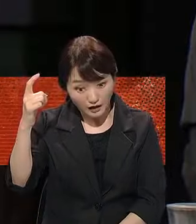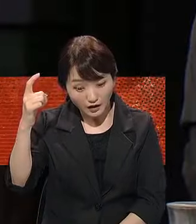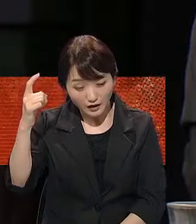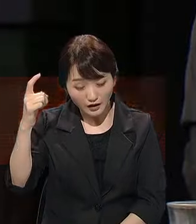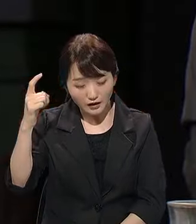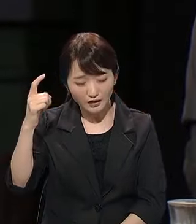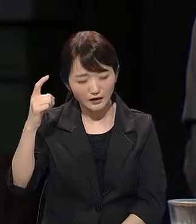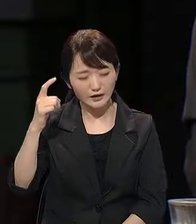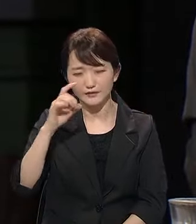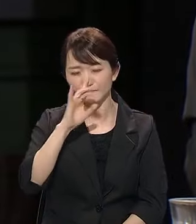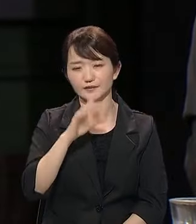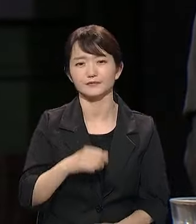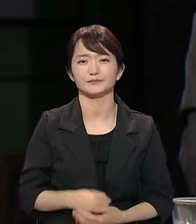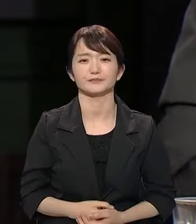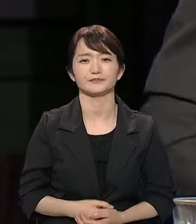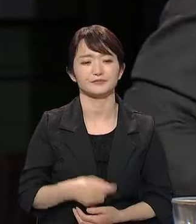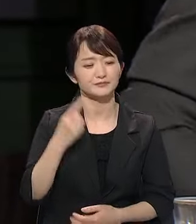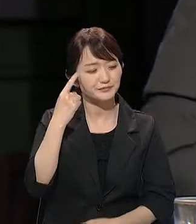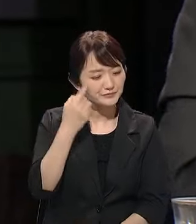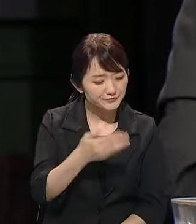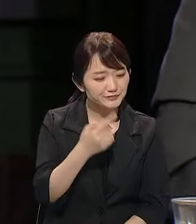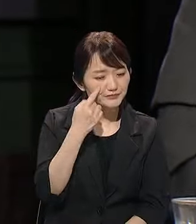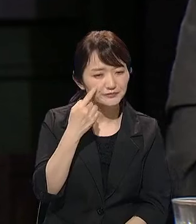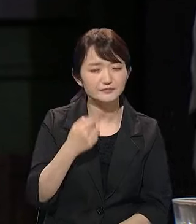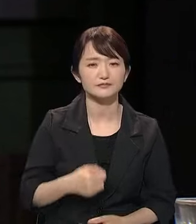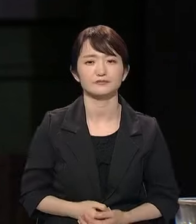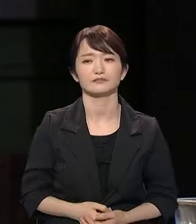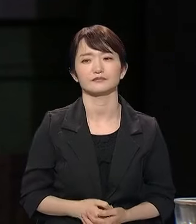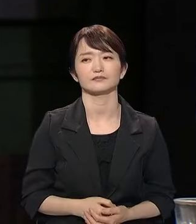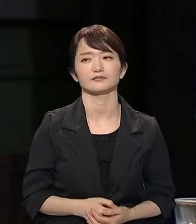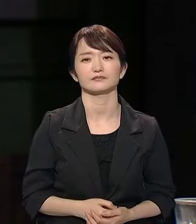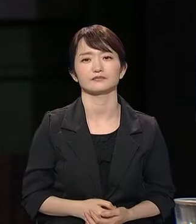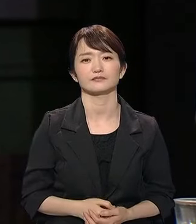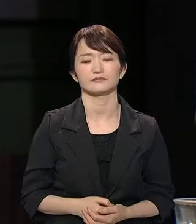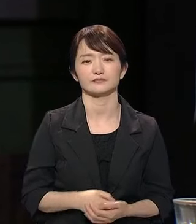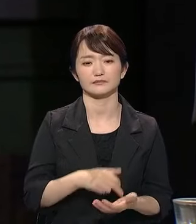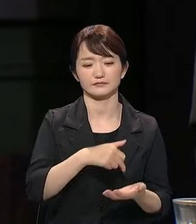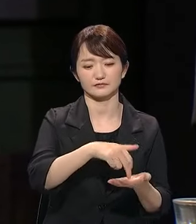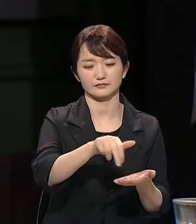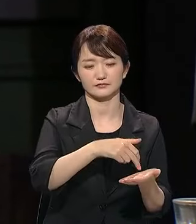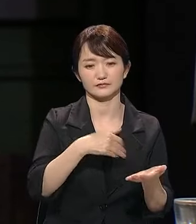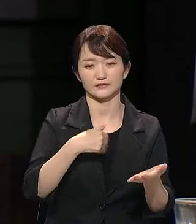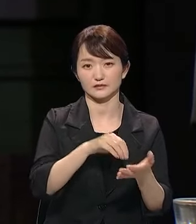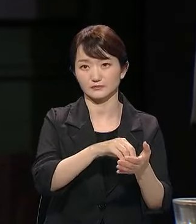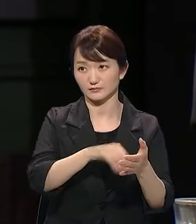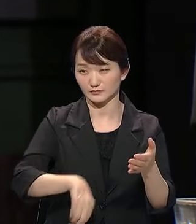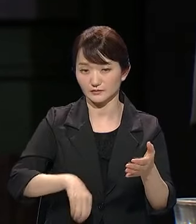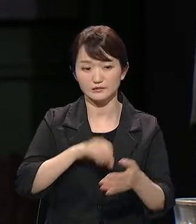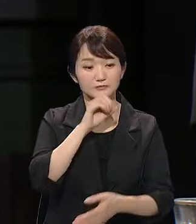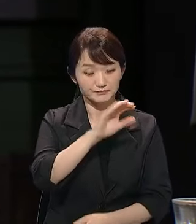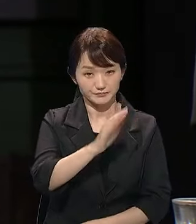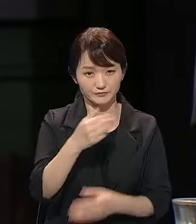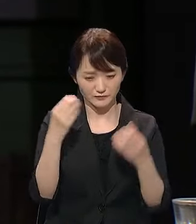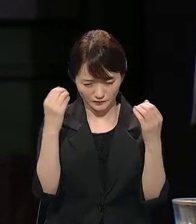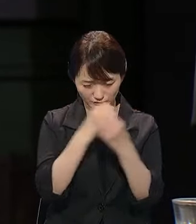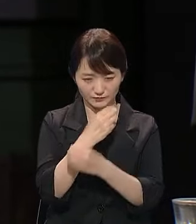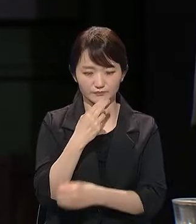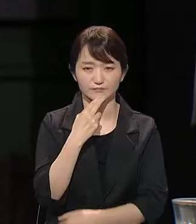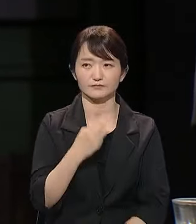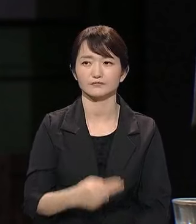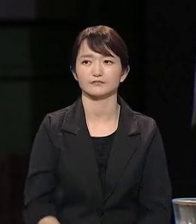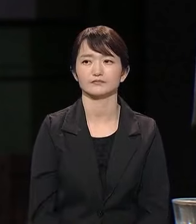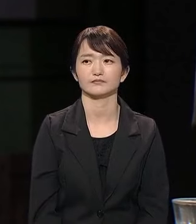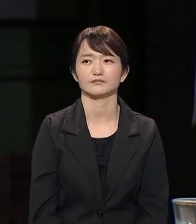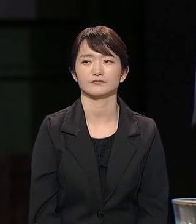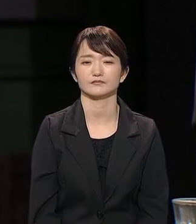끝도 없습니다 물어 보세요라고 하셨습니다 그리고 바른 사람님 단톡방에 나만 속 빠졌다면 이야기해야 합니다 오해가 없도록이라고